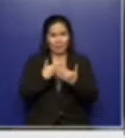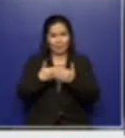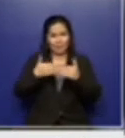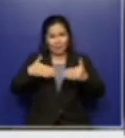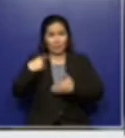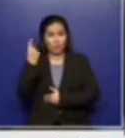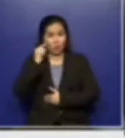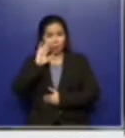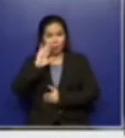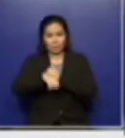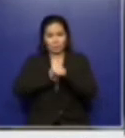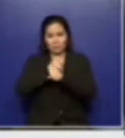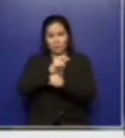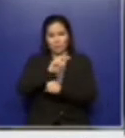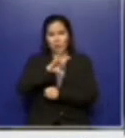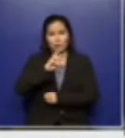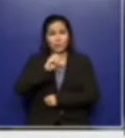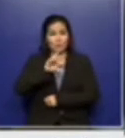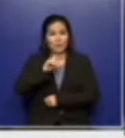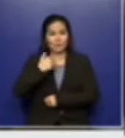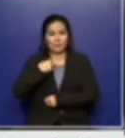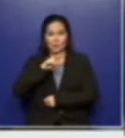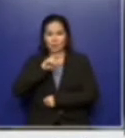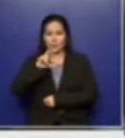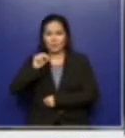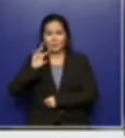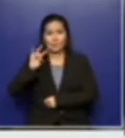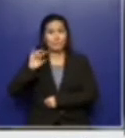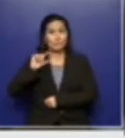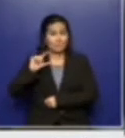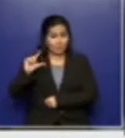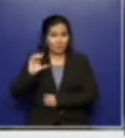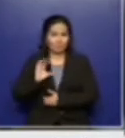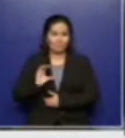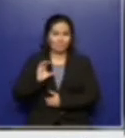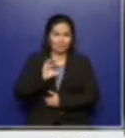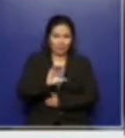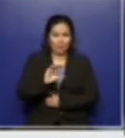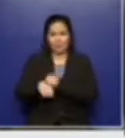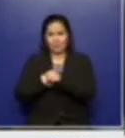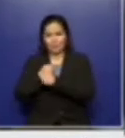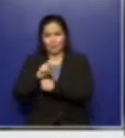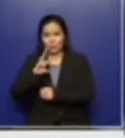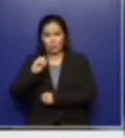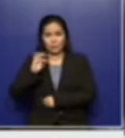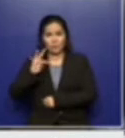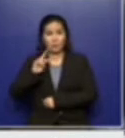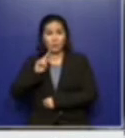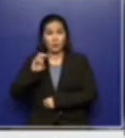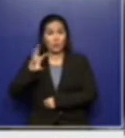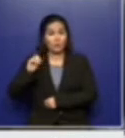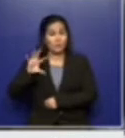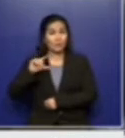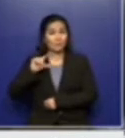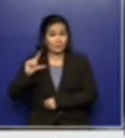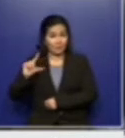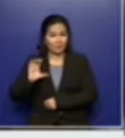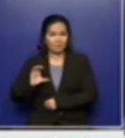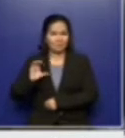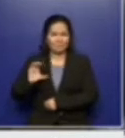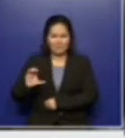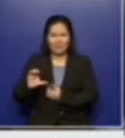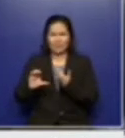ปี63มี237ล้านปี64 265ล้านเงินแ